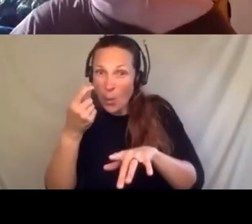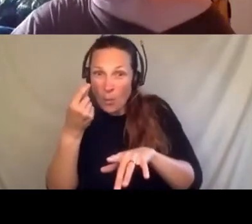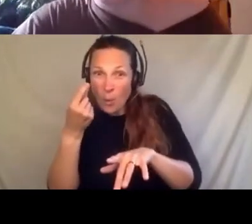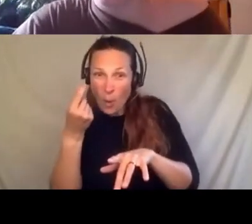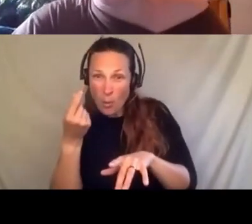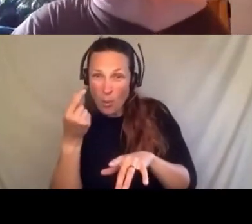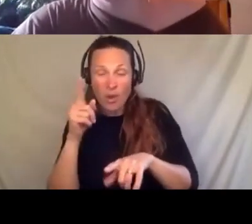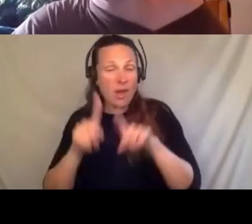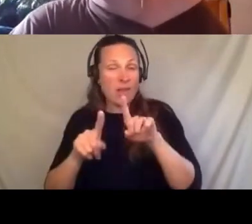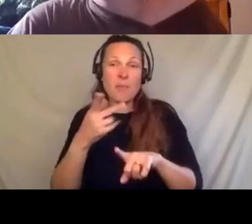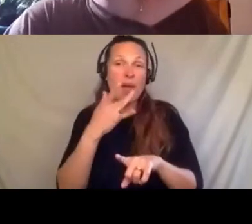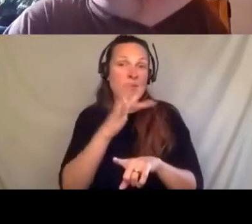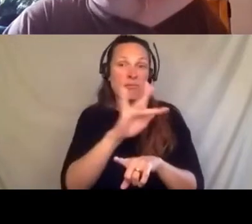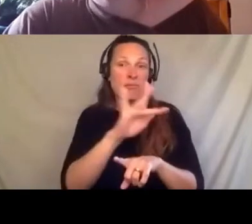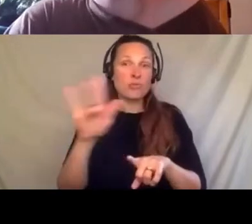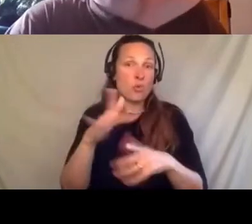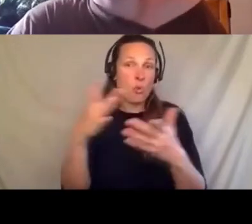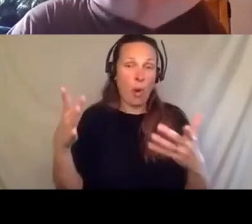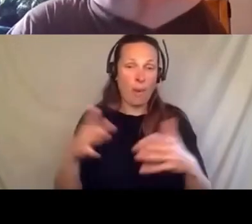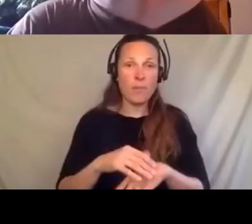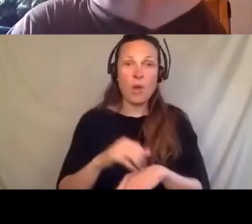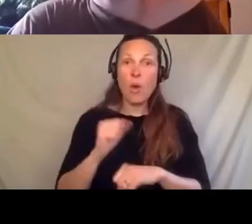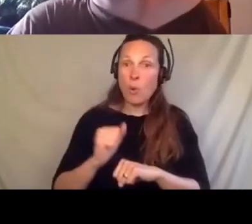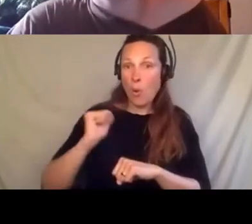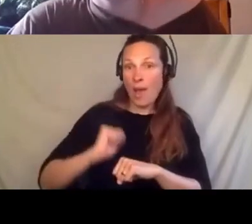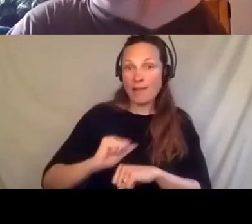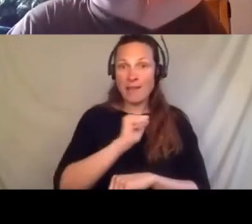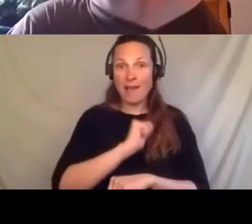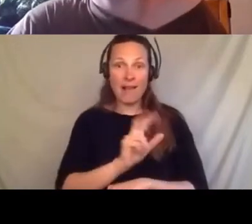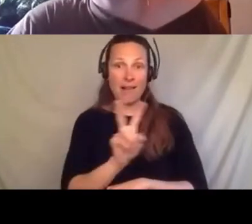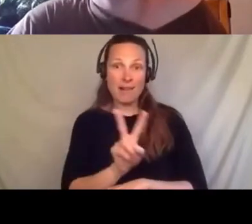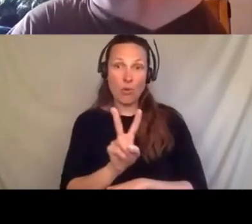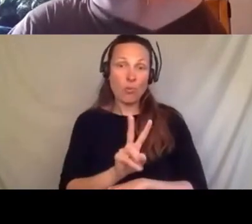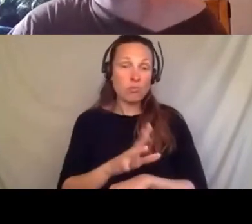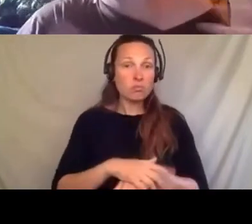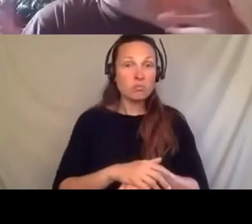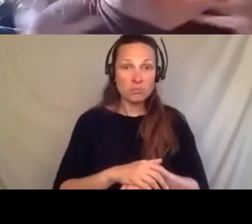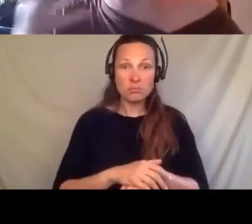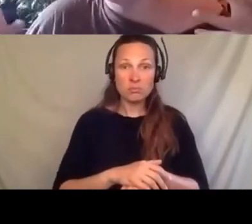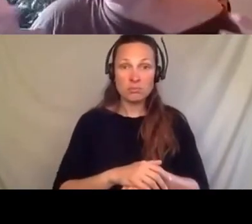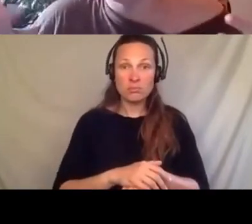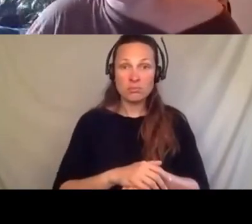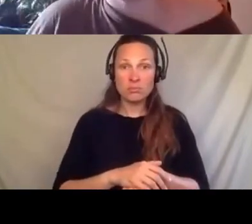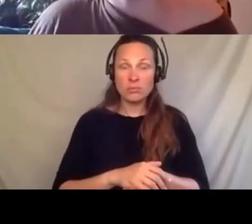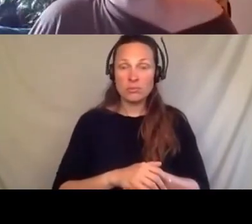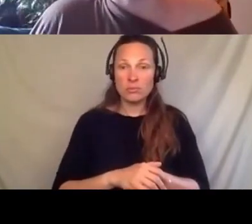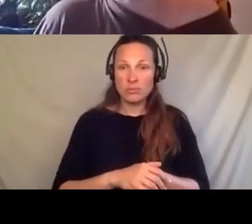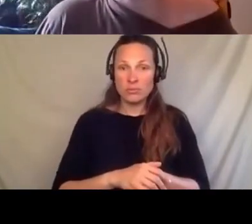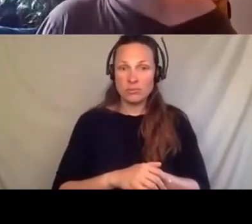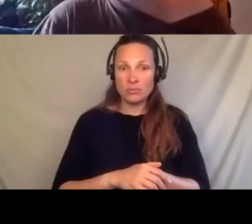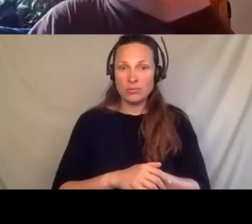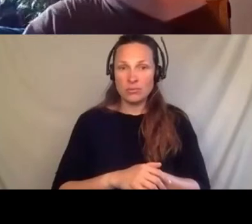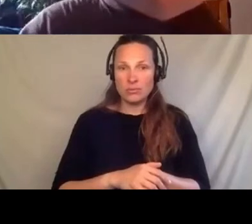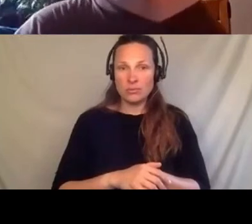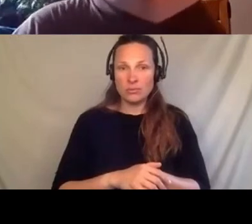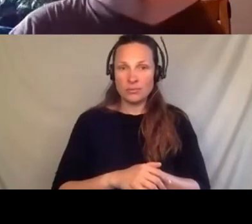vous préférez faire. Vous pouvez faire l'expérience et essayer une des 2 techniques, dans le